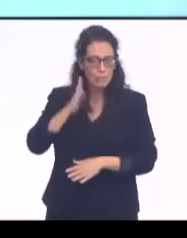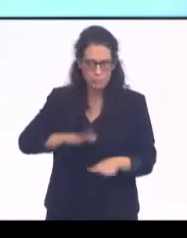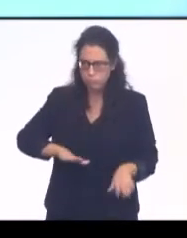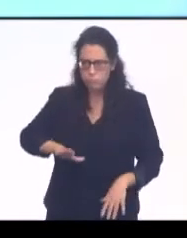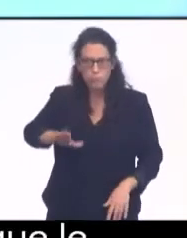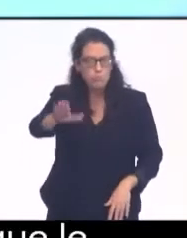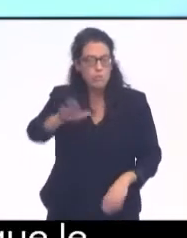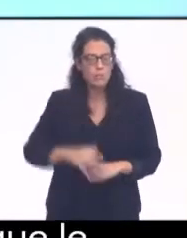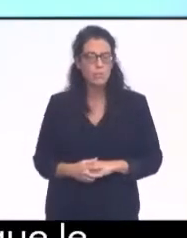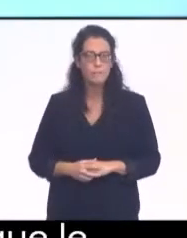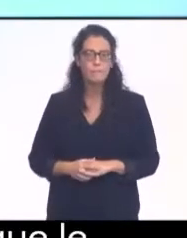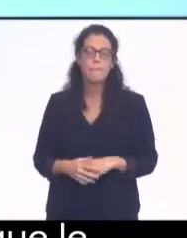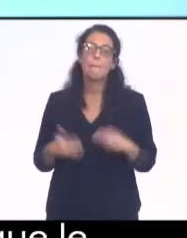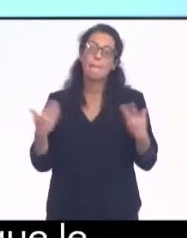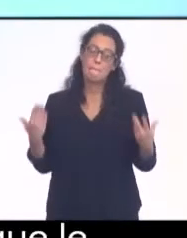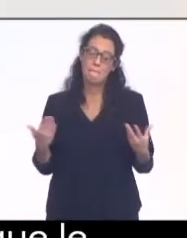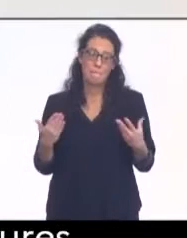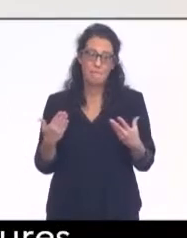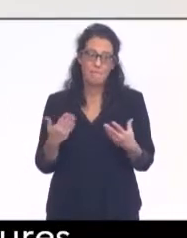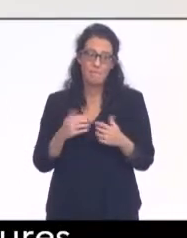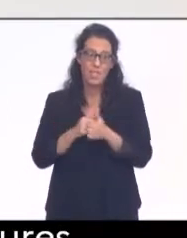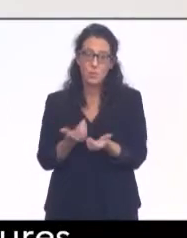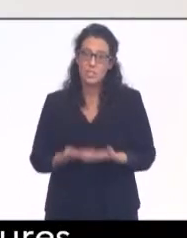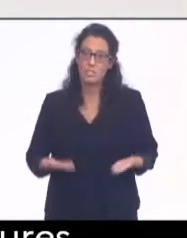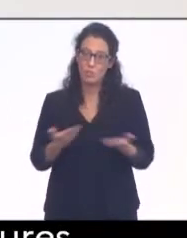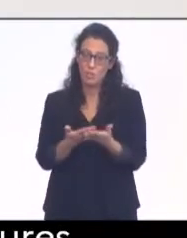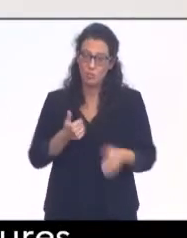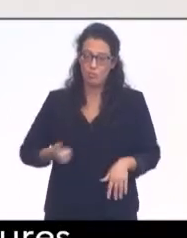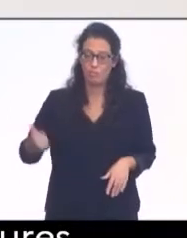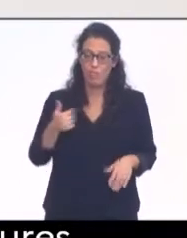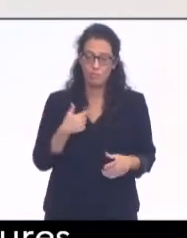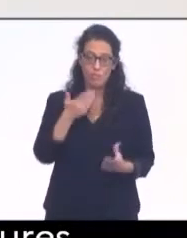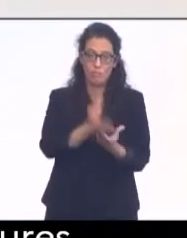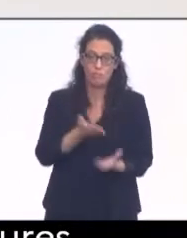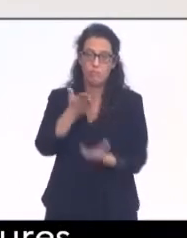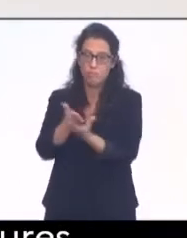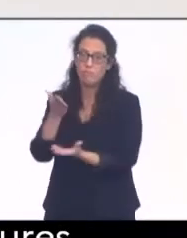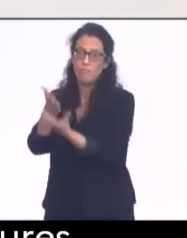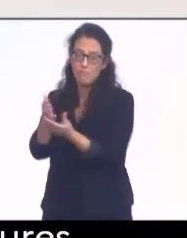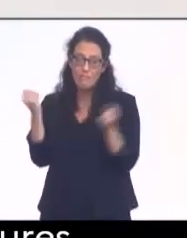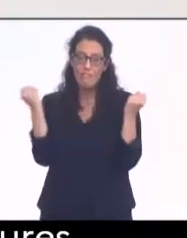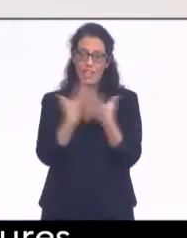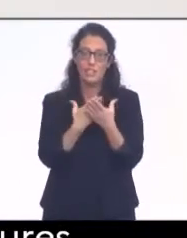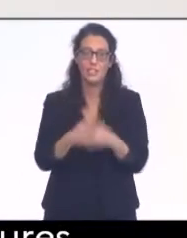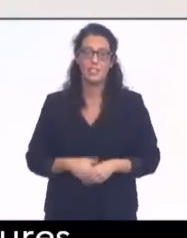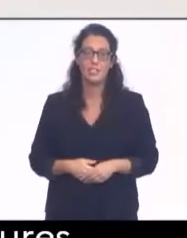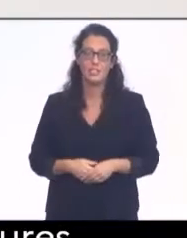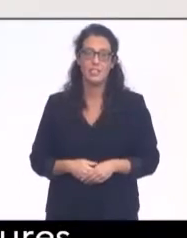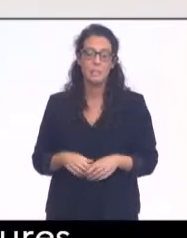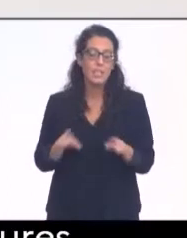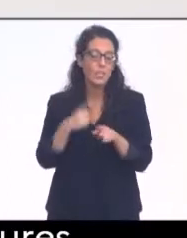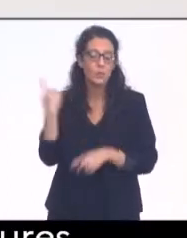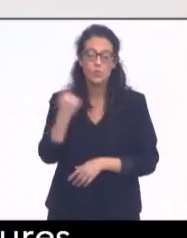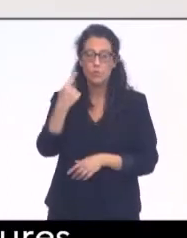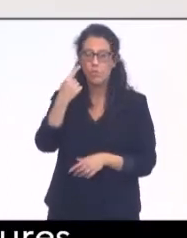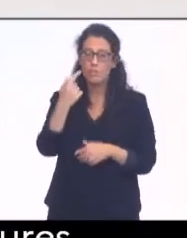prochaines semaines? En fait, on agit vraiment au cas par cas, avec en complète, je dirais, coopération, et ça a été redit hier, puisque